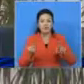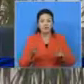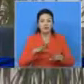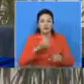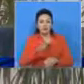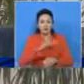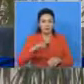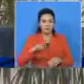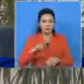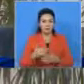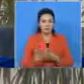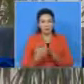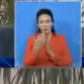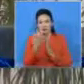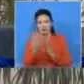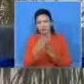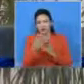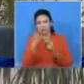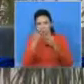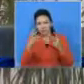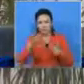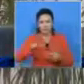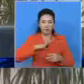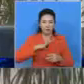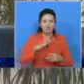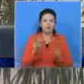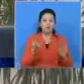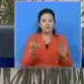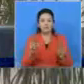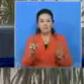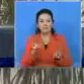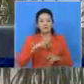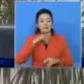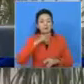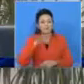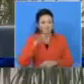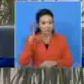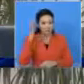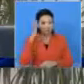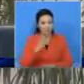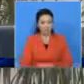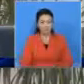да өздерінің жоғары деңгейде көрсетіп жүргені бұл кім-кімге де үлгі деп ойлаймын.